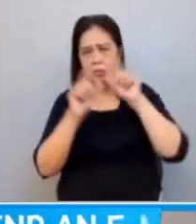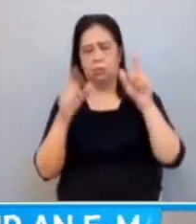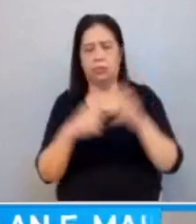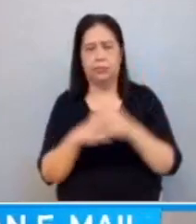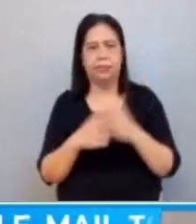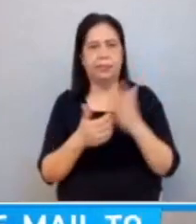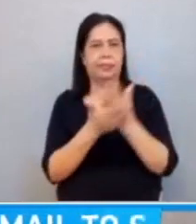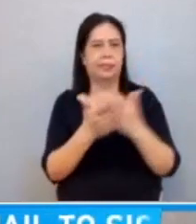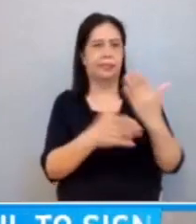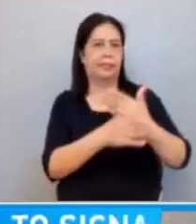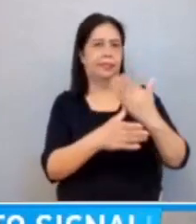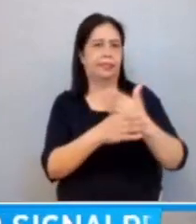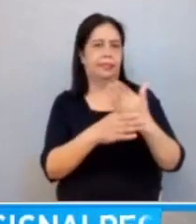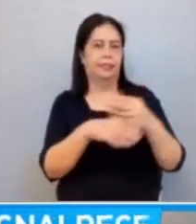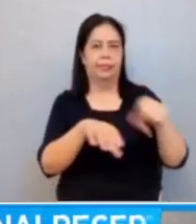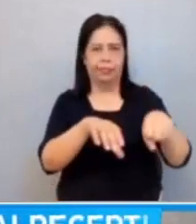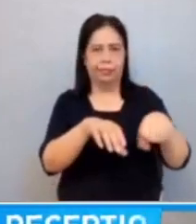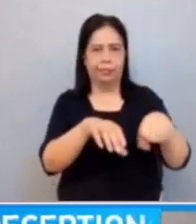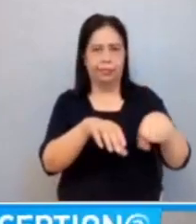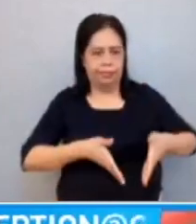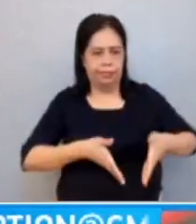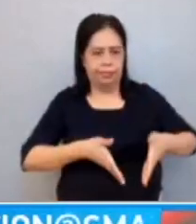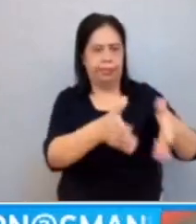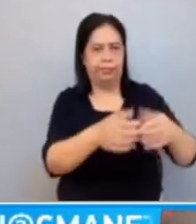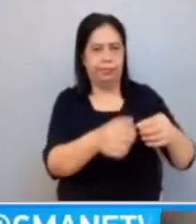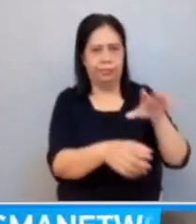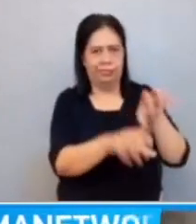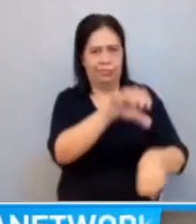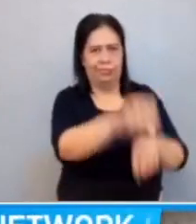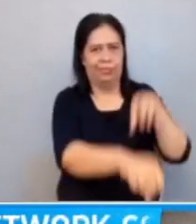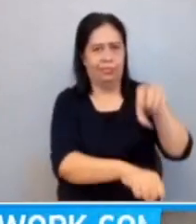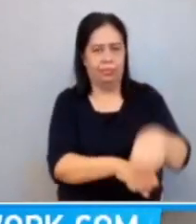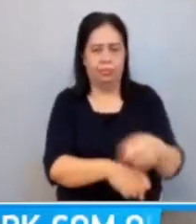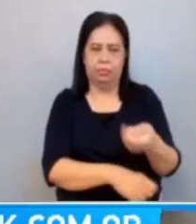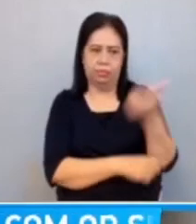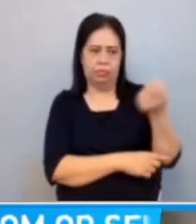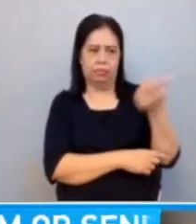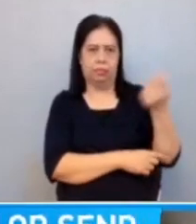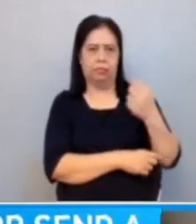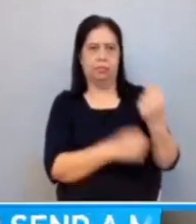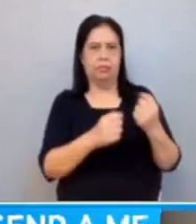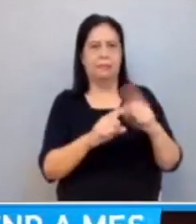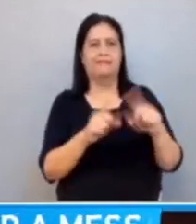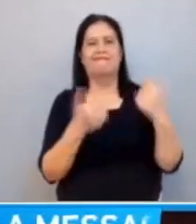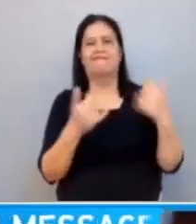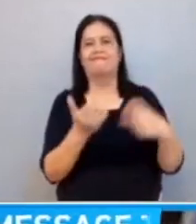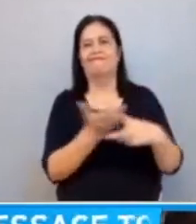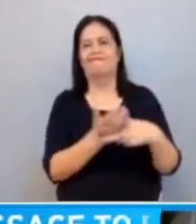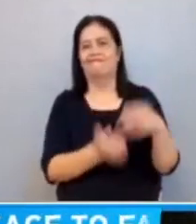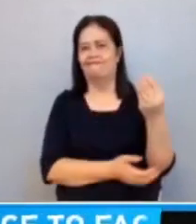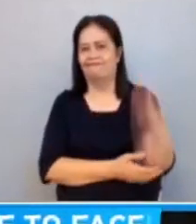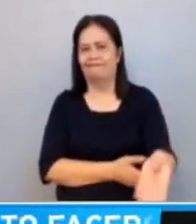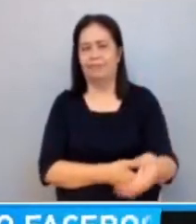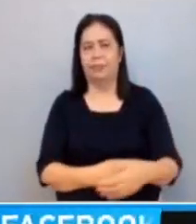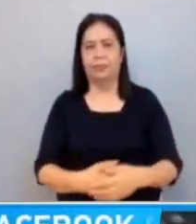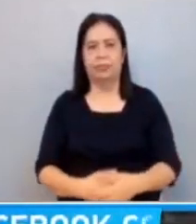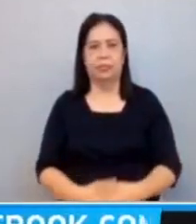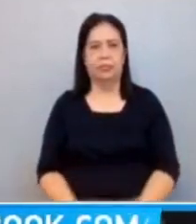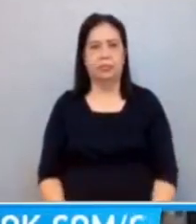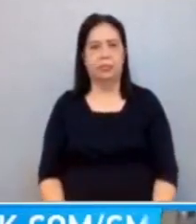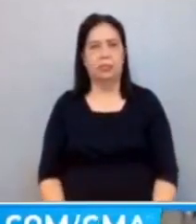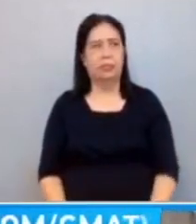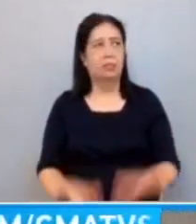ding tricycle na nasakop ng isang lane ng kalsada. Tinanggal ito ng mga driver pero natikitan pa rin sila. Wala po kang